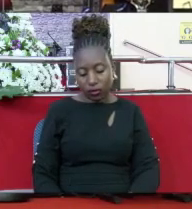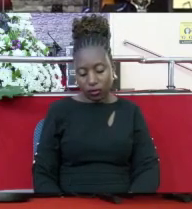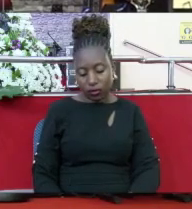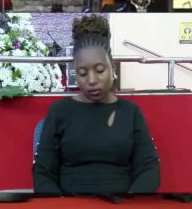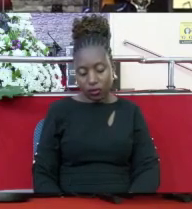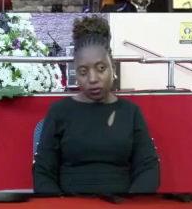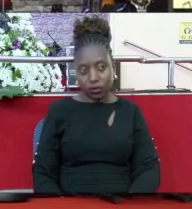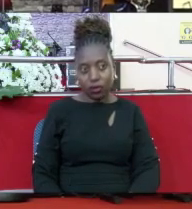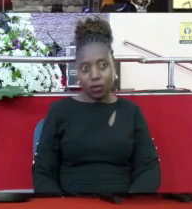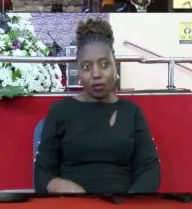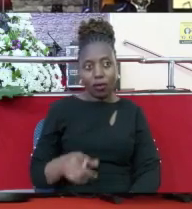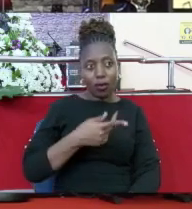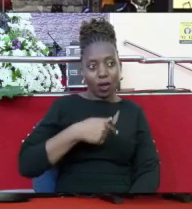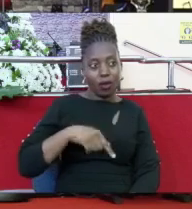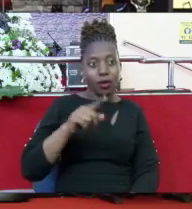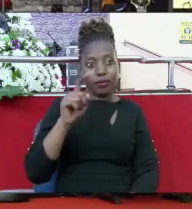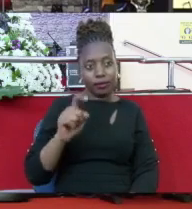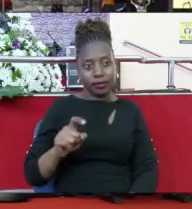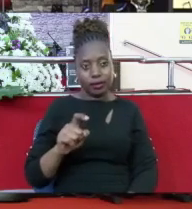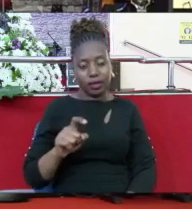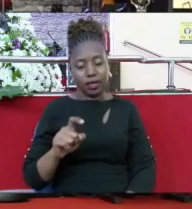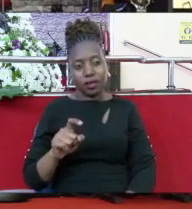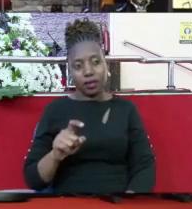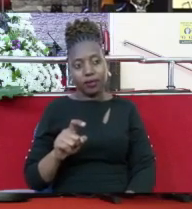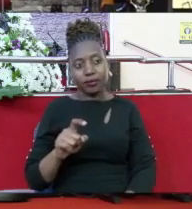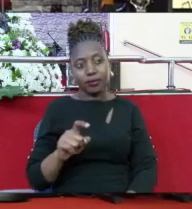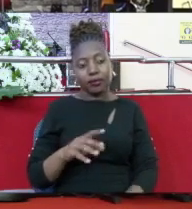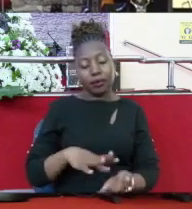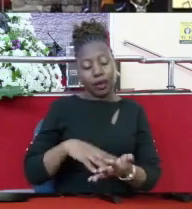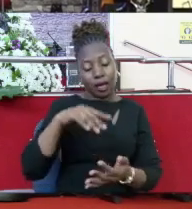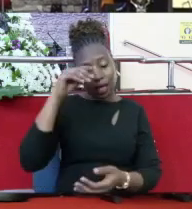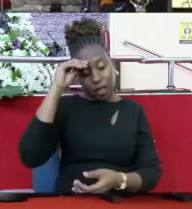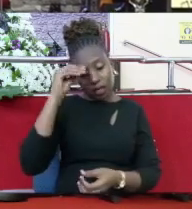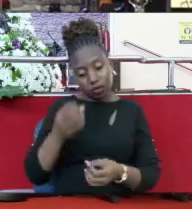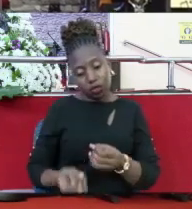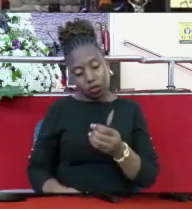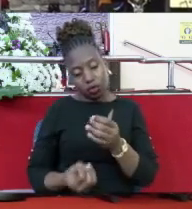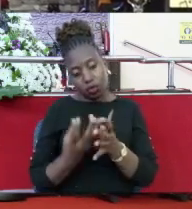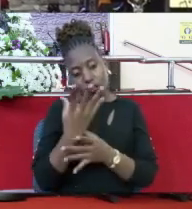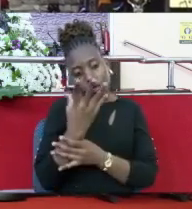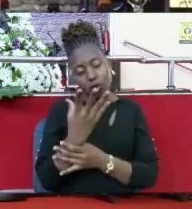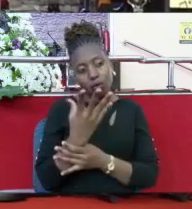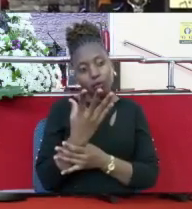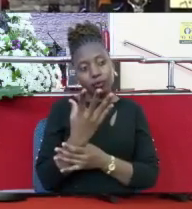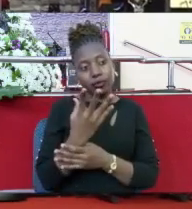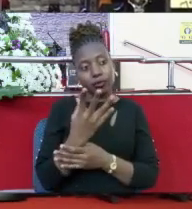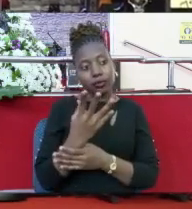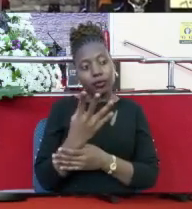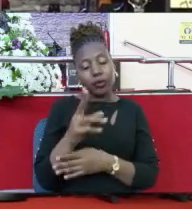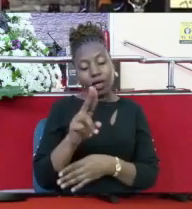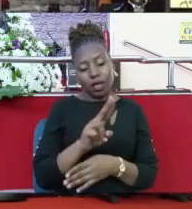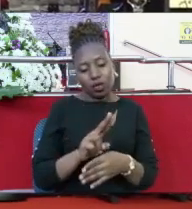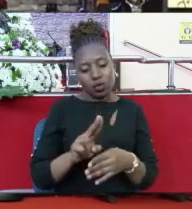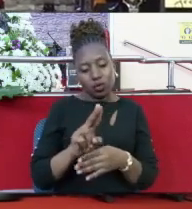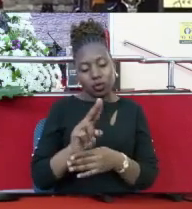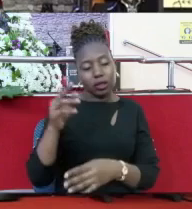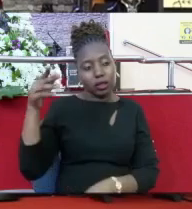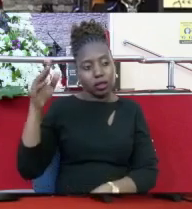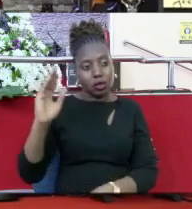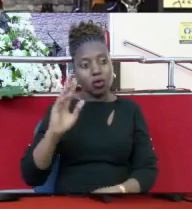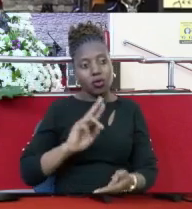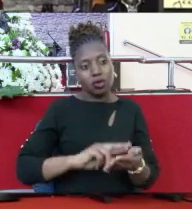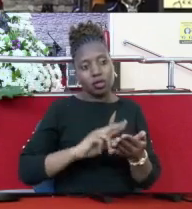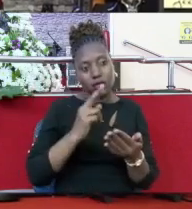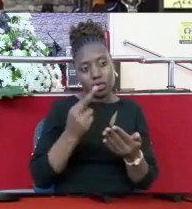to learn to be growing in learning in using God's resources. Tunastahili kuwa tukijifundisha mambo zaidi ndio